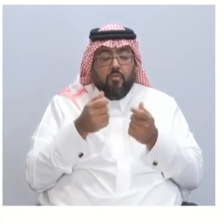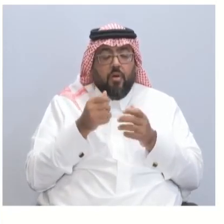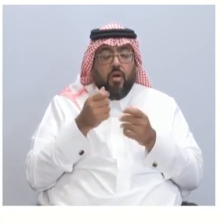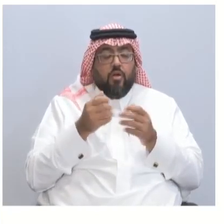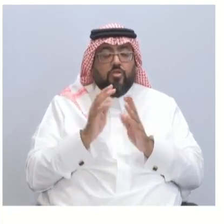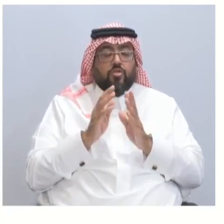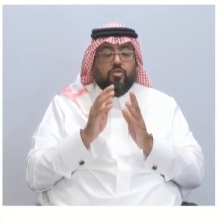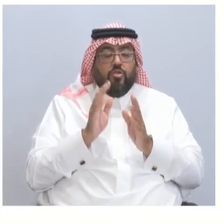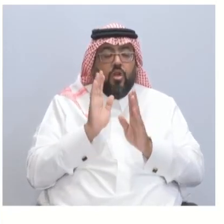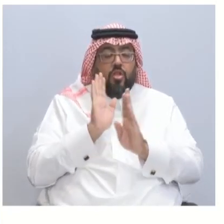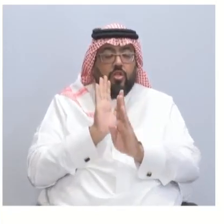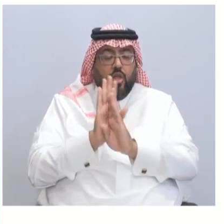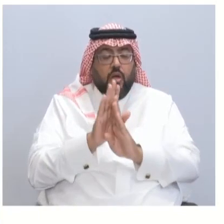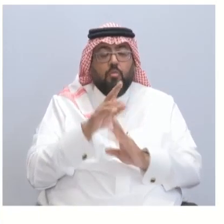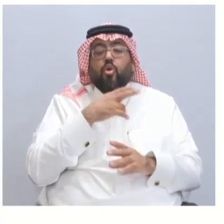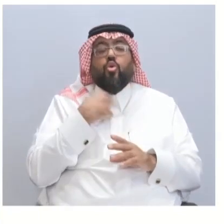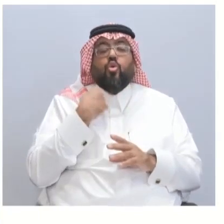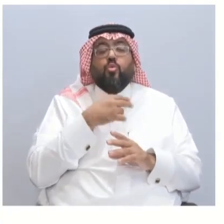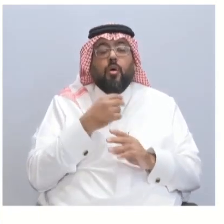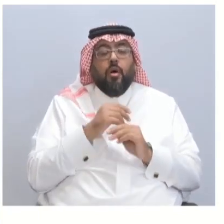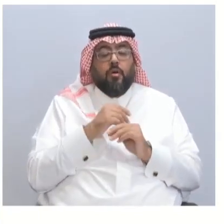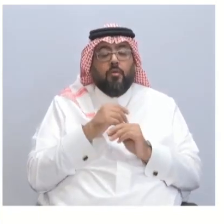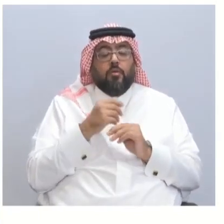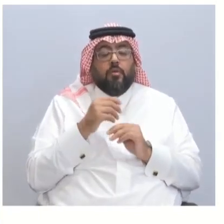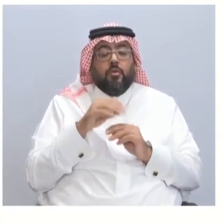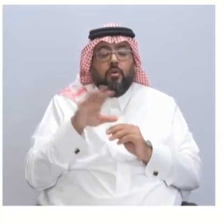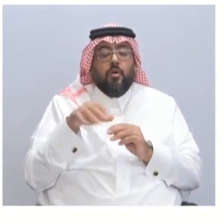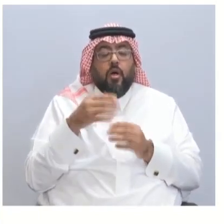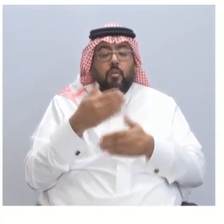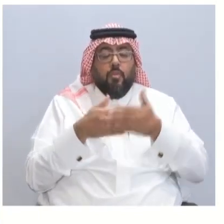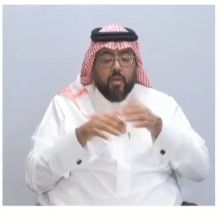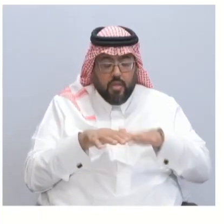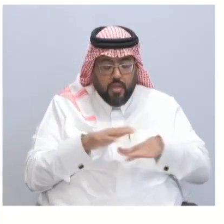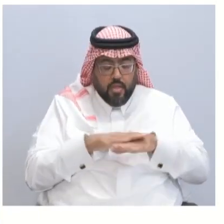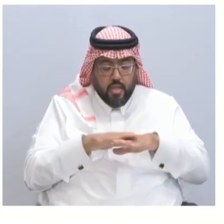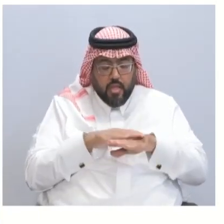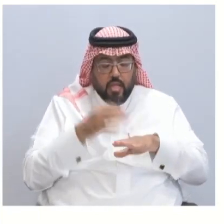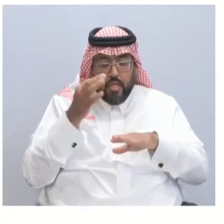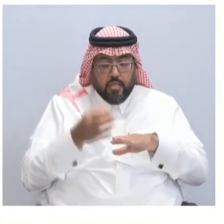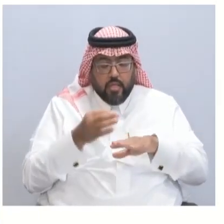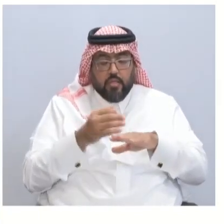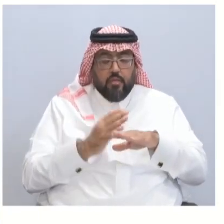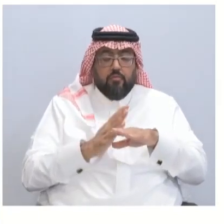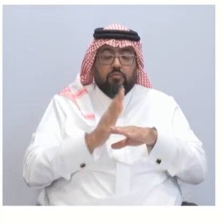التشجيع الحكومي اربعه توافر البنيه الاساسيه